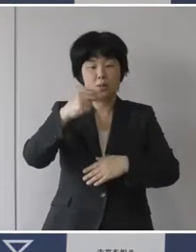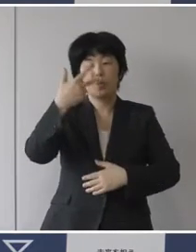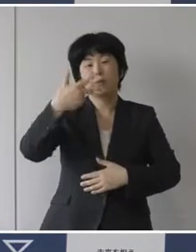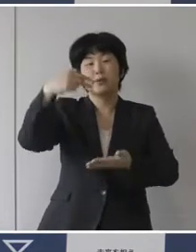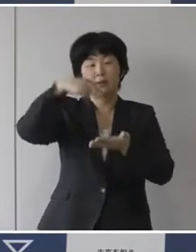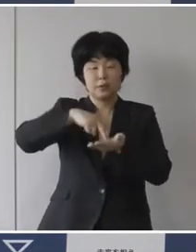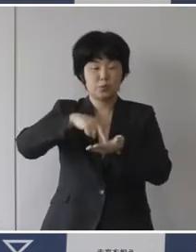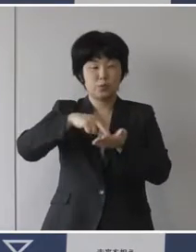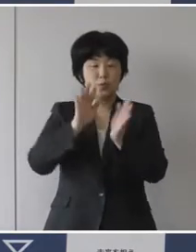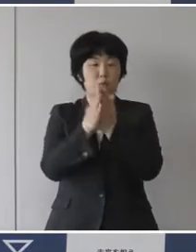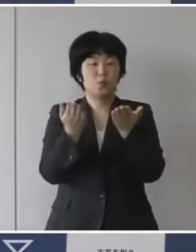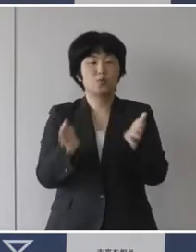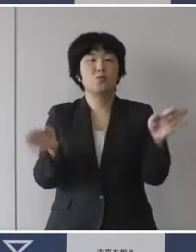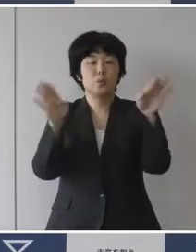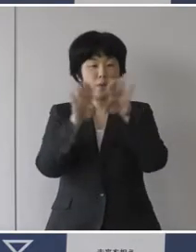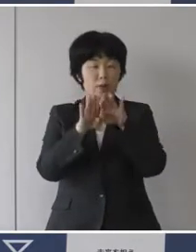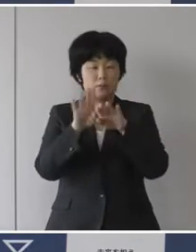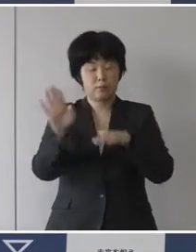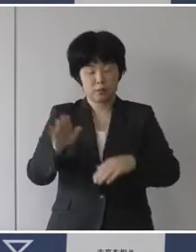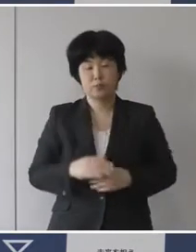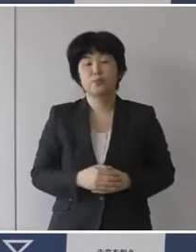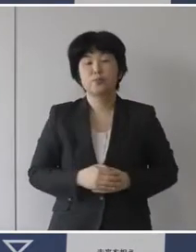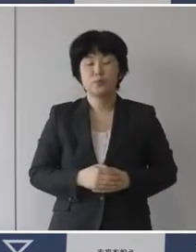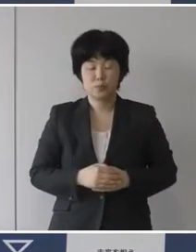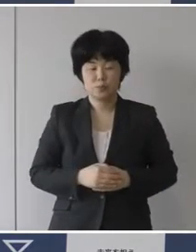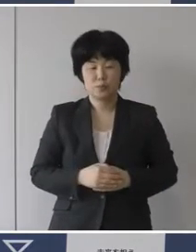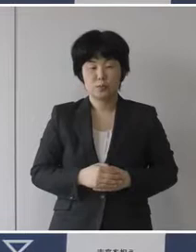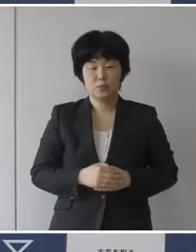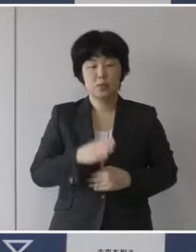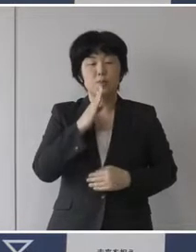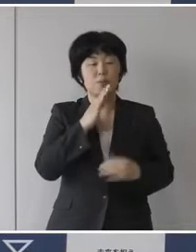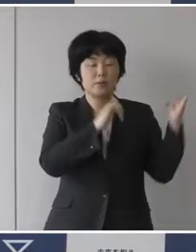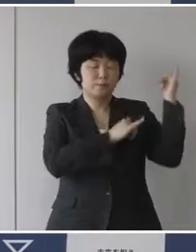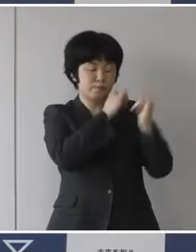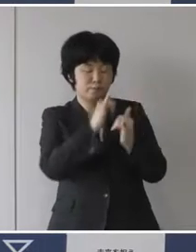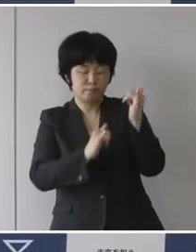図書館ということであります。大変伝統がある図書館でありまして、